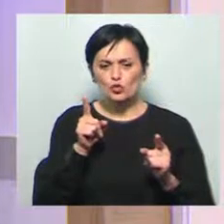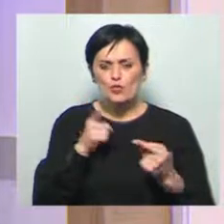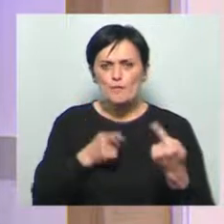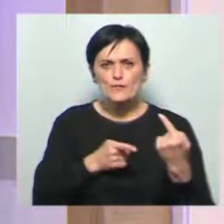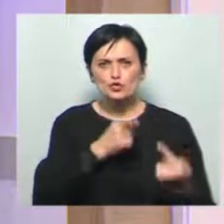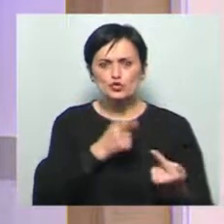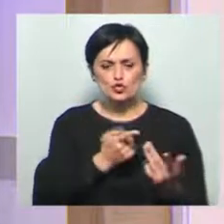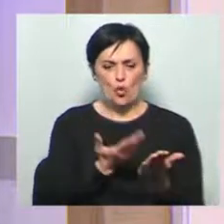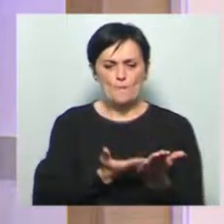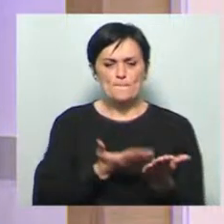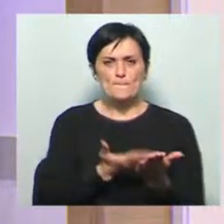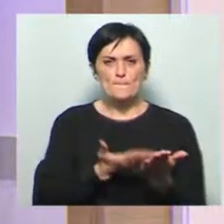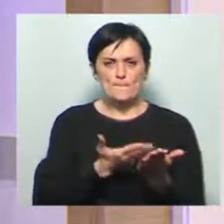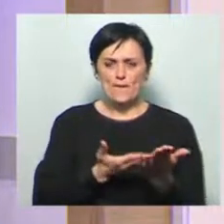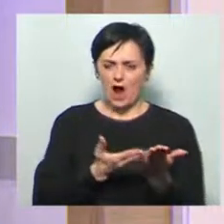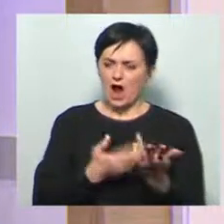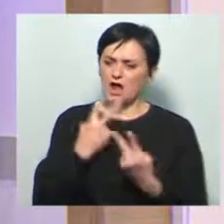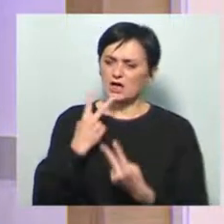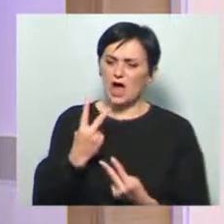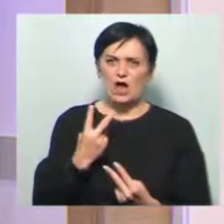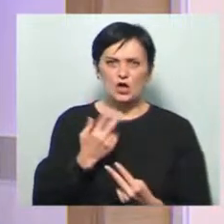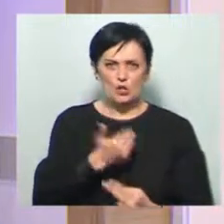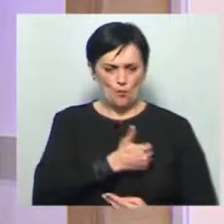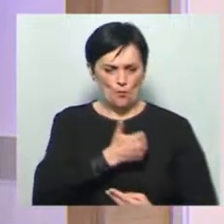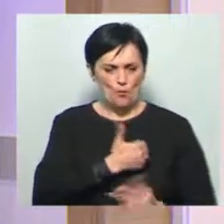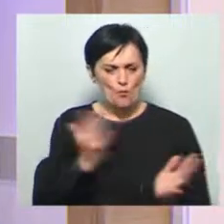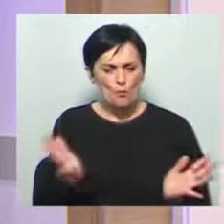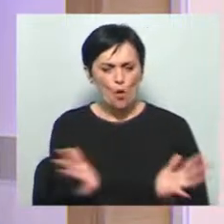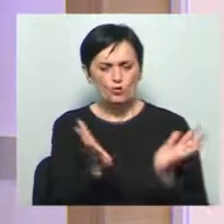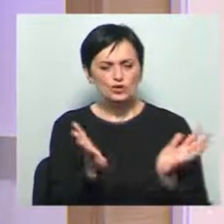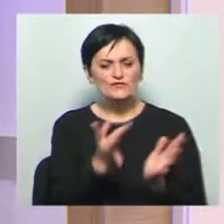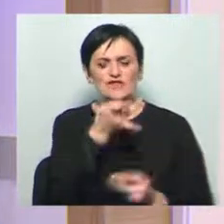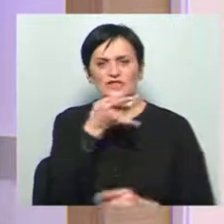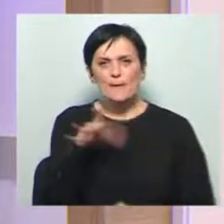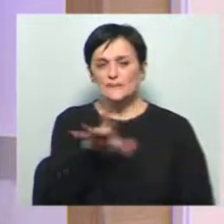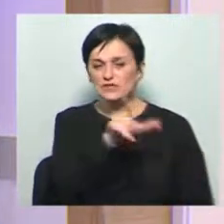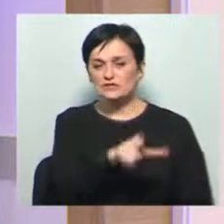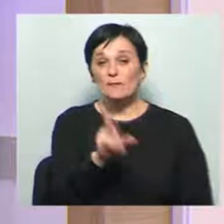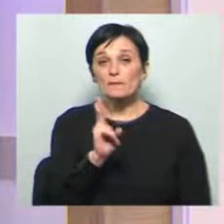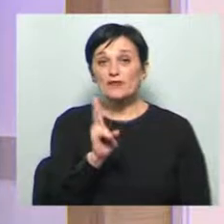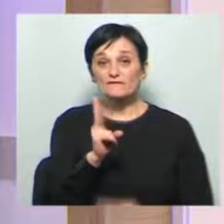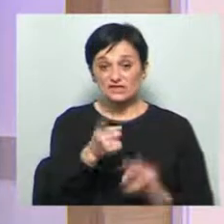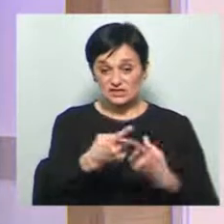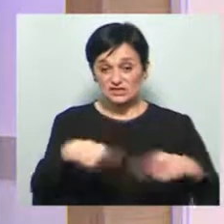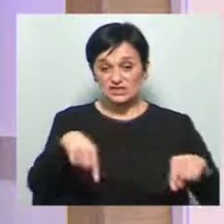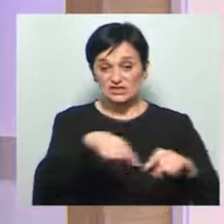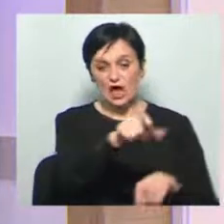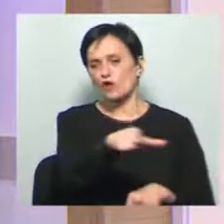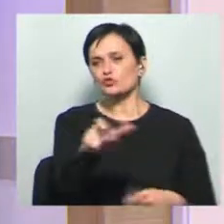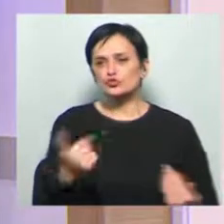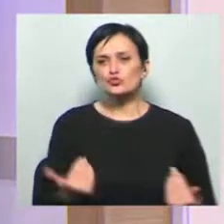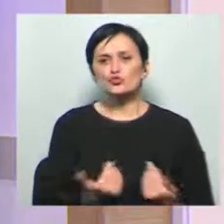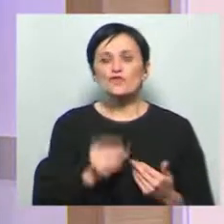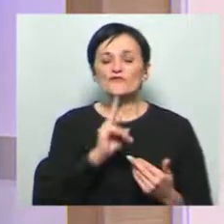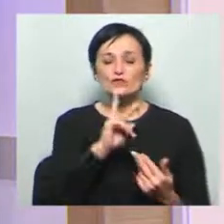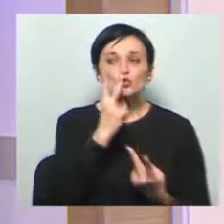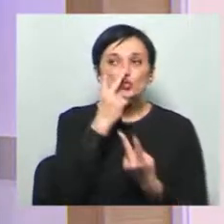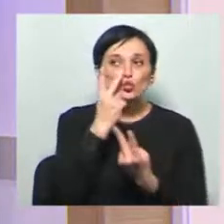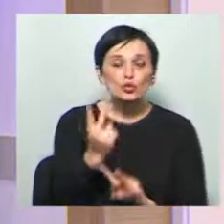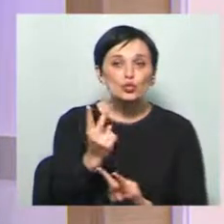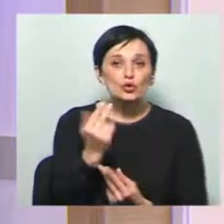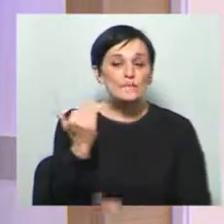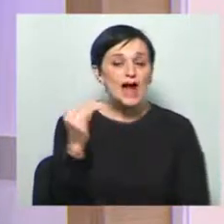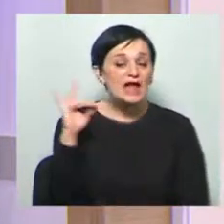და სამაგალითო მოტივატორი ნებისმიერი ადამიანისათვის, ვინც ამ საზოგადოებაში ცხოვრობს, ვინც მათ უყურებს, ვინც